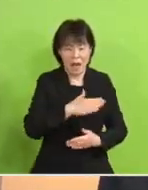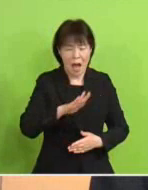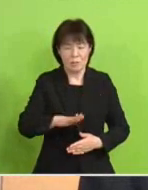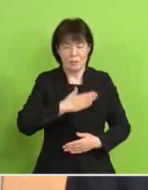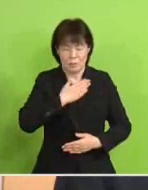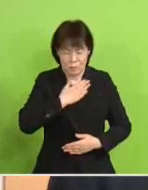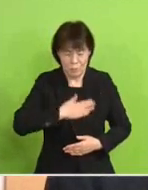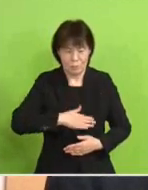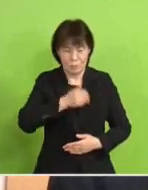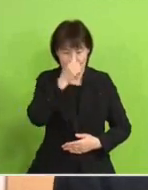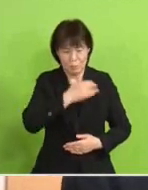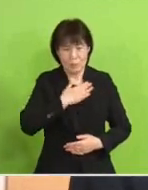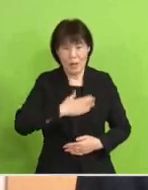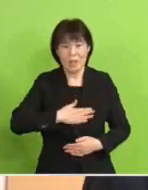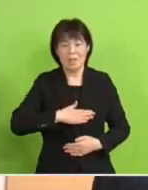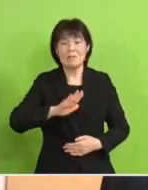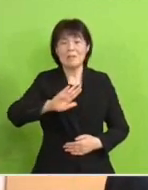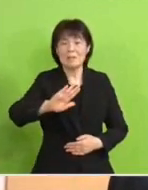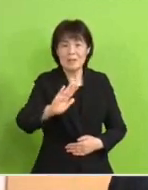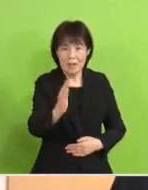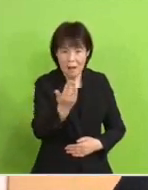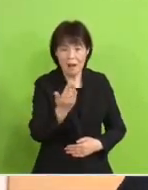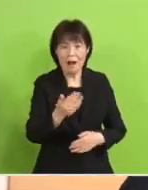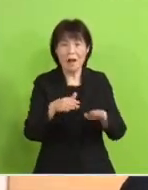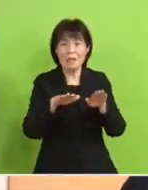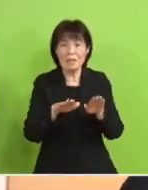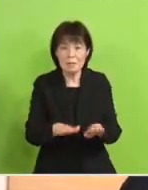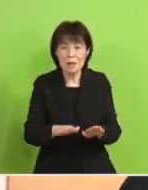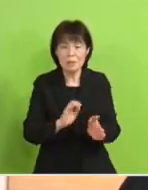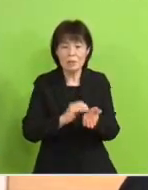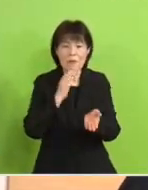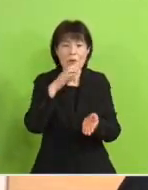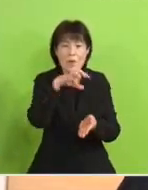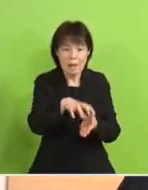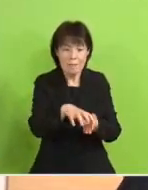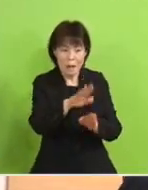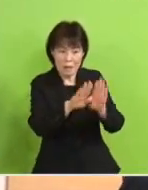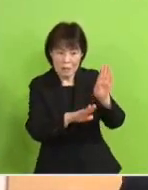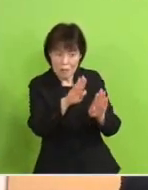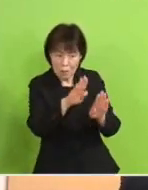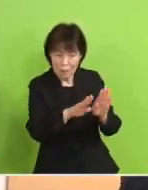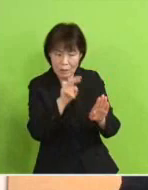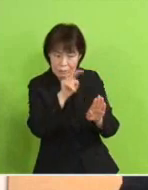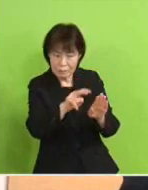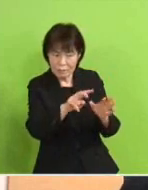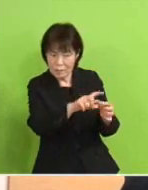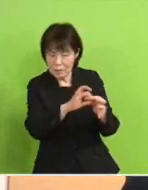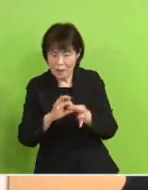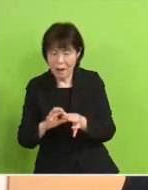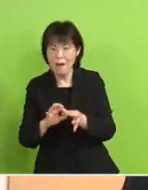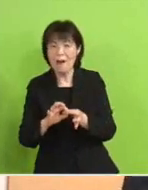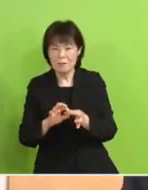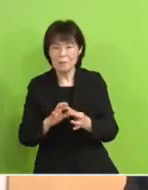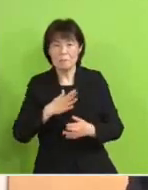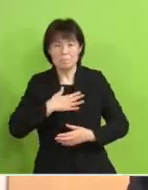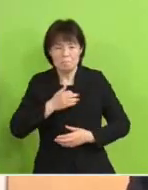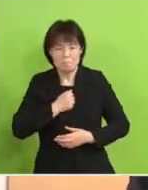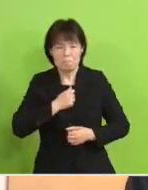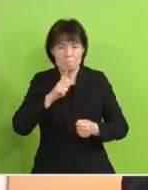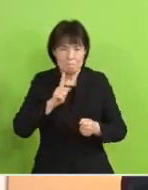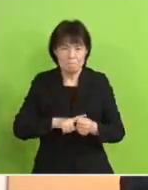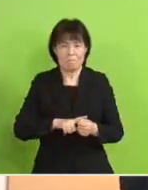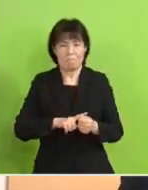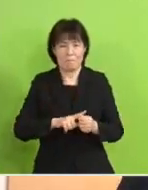ております。しかし、今の医療現場の状況を加えると、念には念を、そういった皆さん